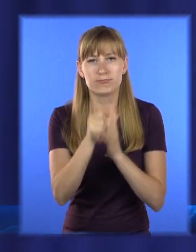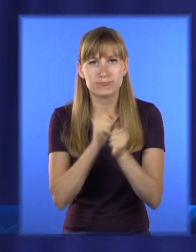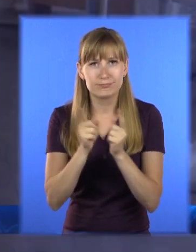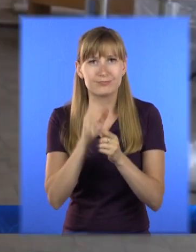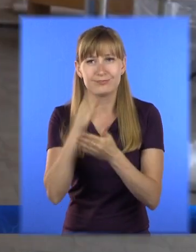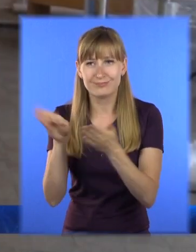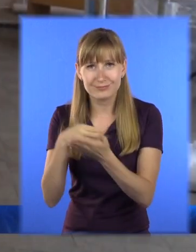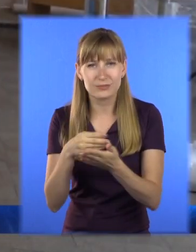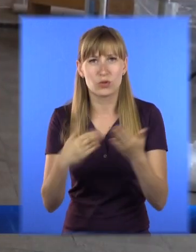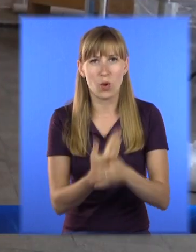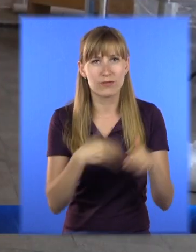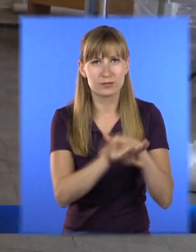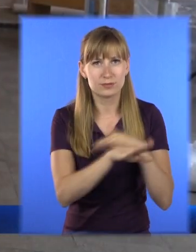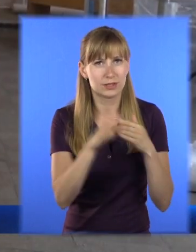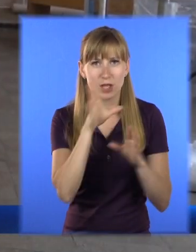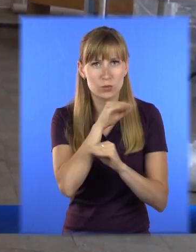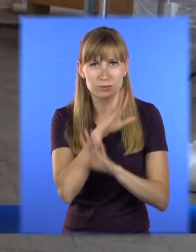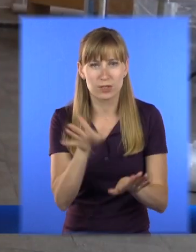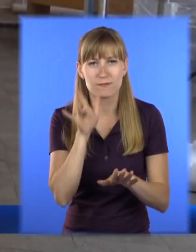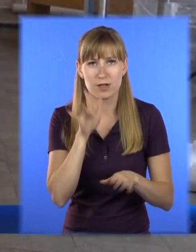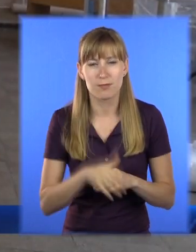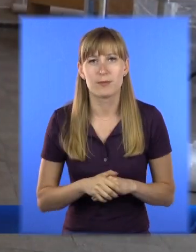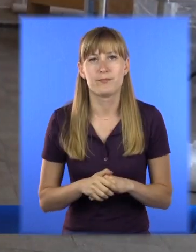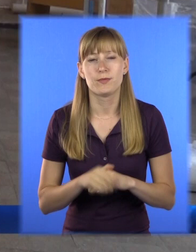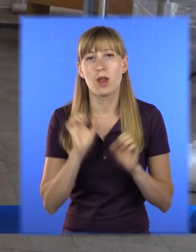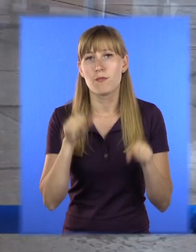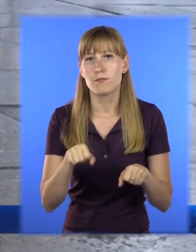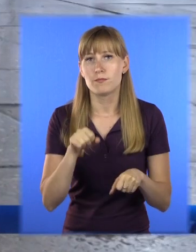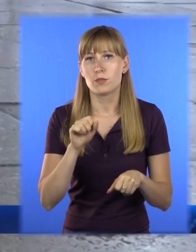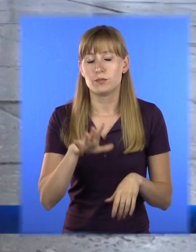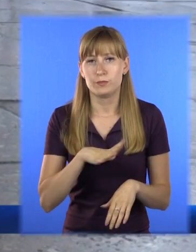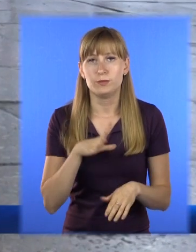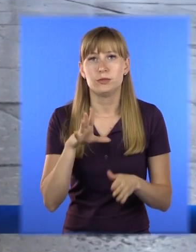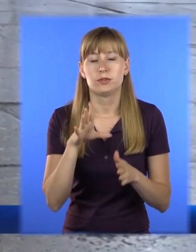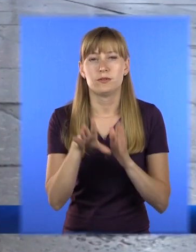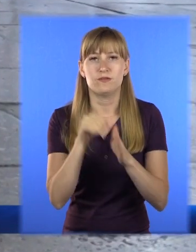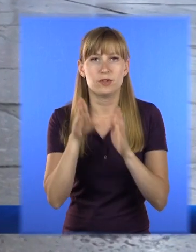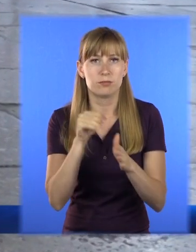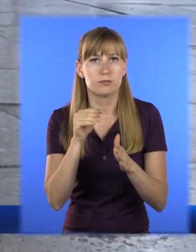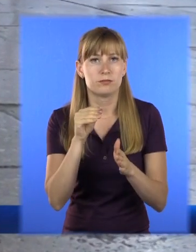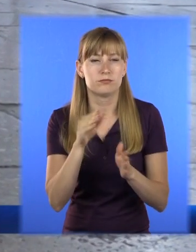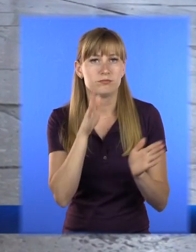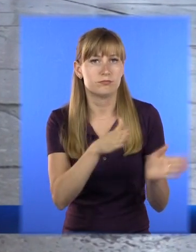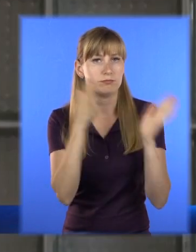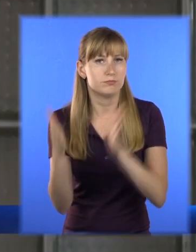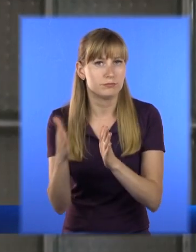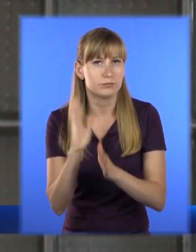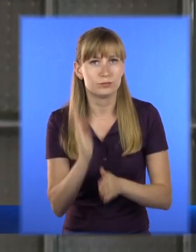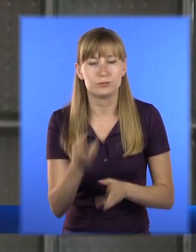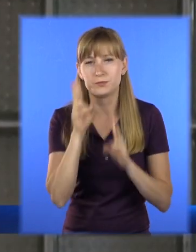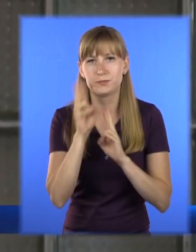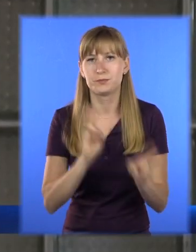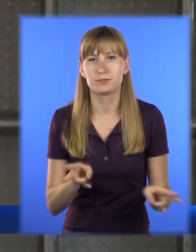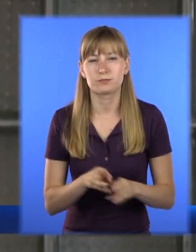не встигне. Це значить, що позачергові вибори до Верховної Ради можуть бути зірвані. Тим часом ЦВК продовжує